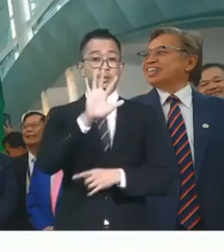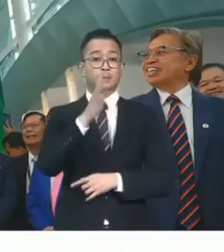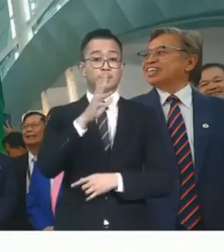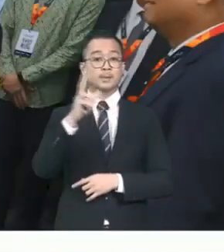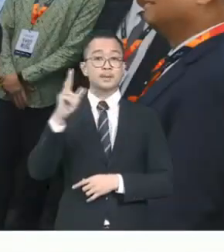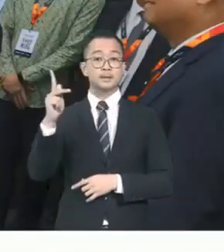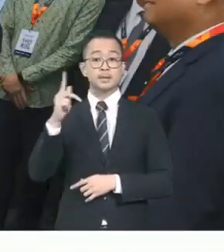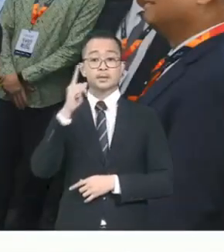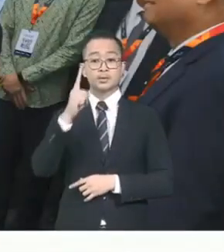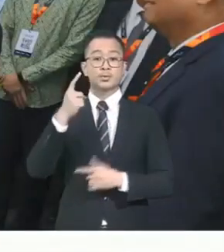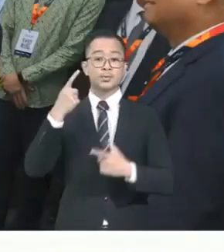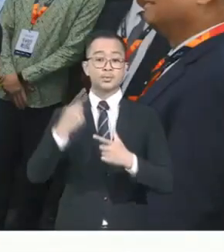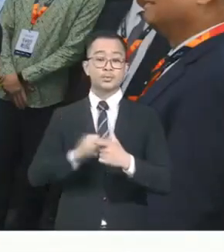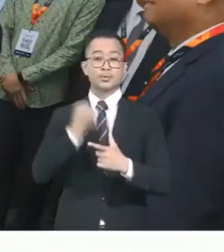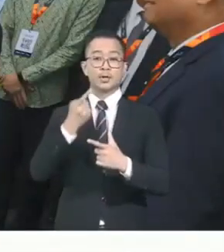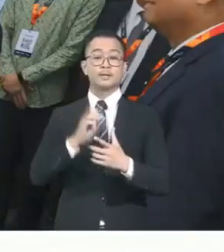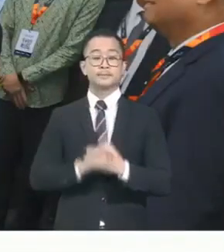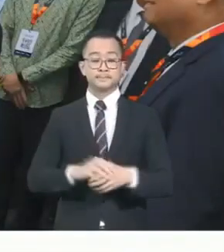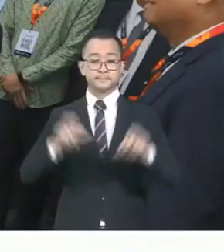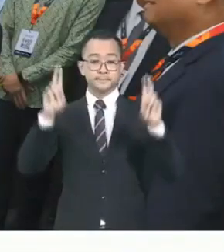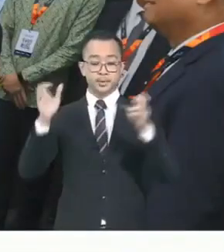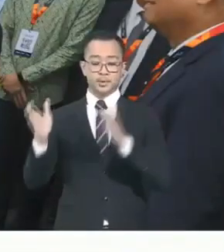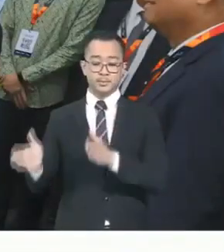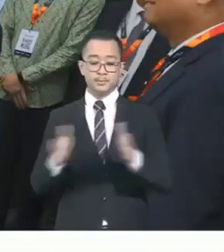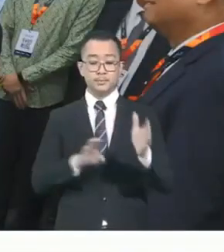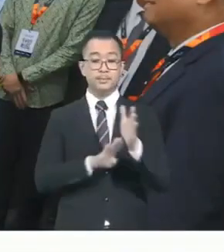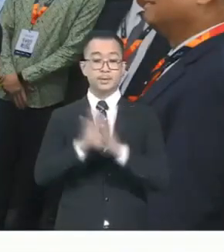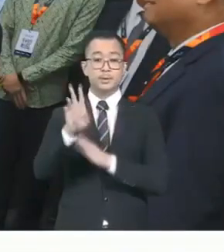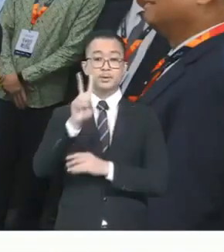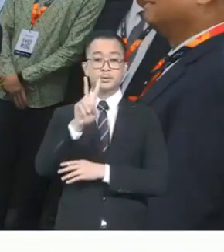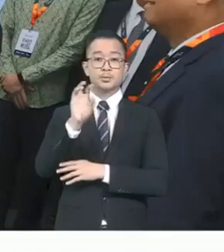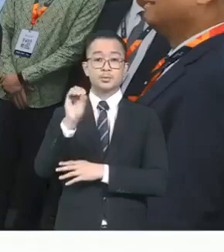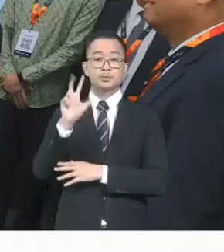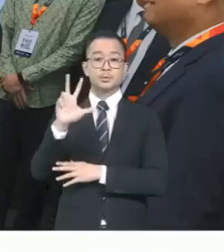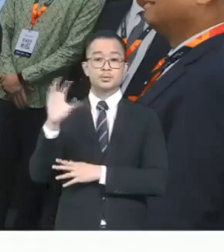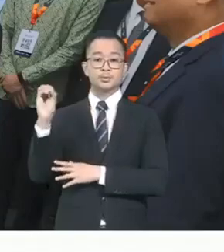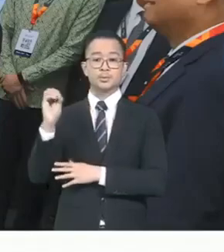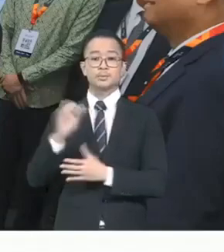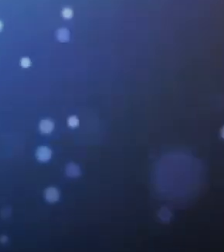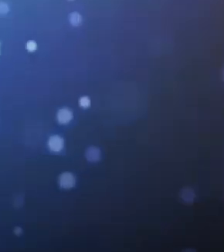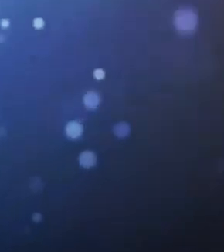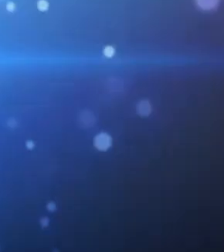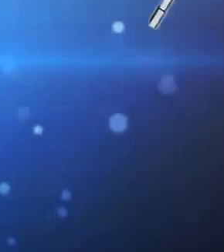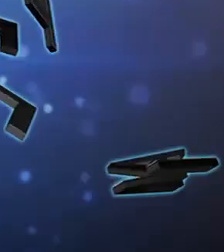kepada RM15,000 sebulan menerusi pelan pembangunan menjelang 2030.